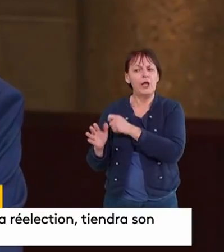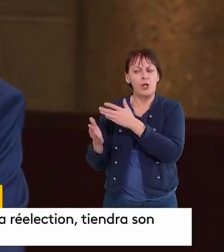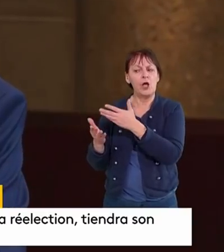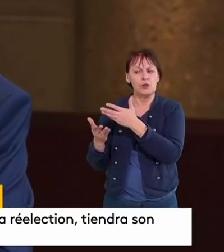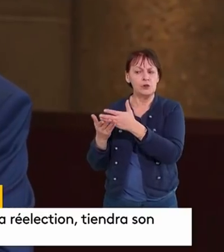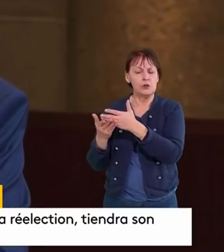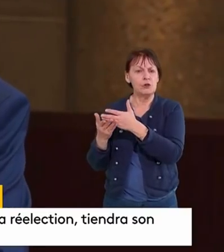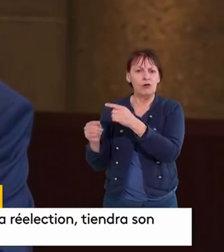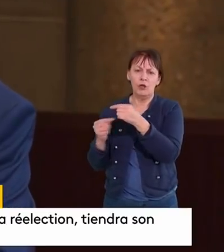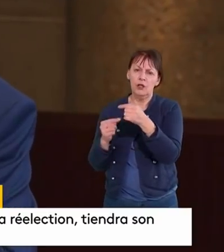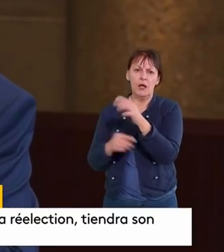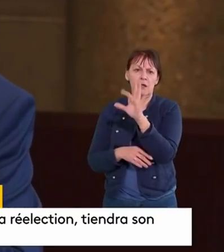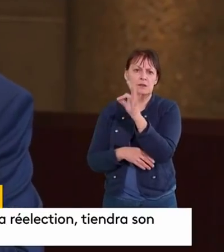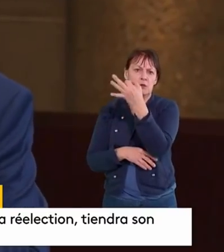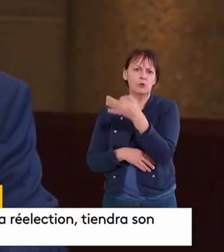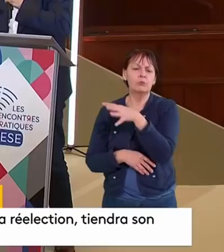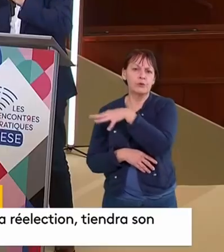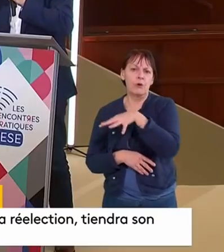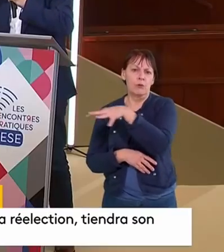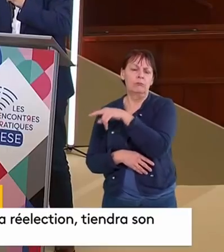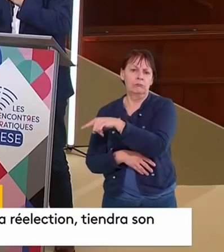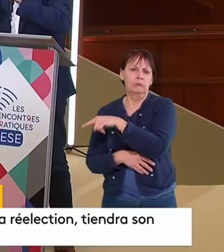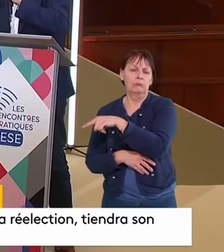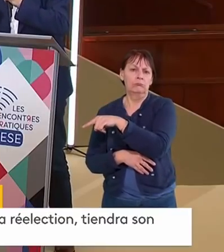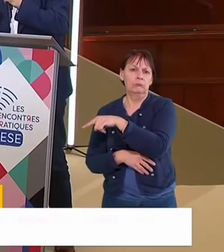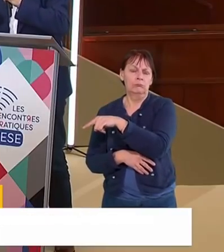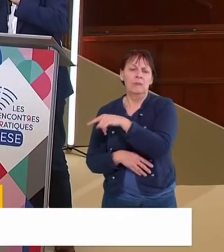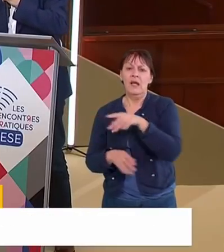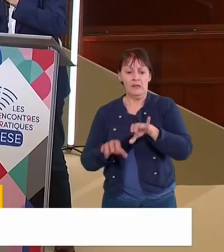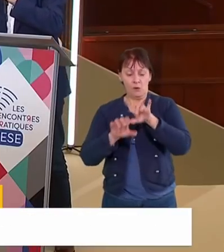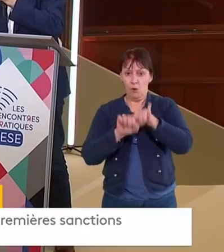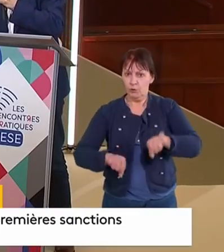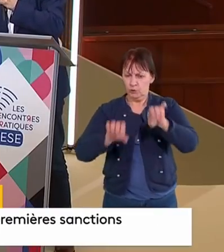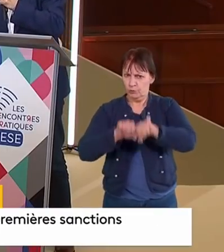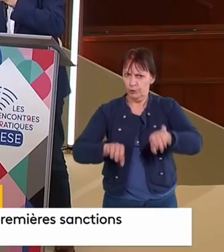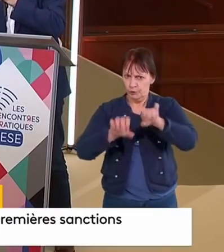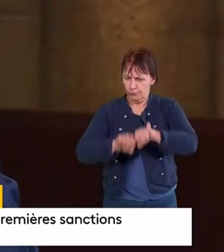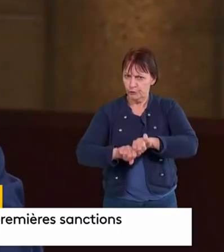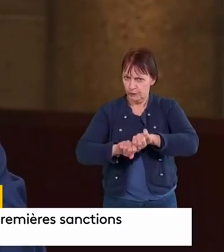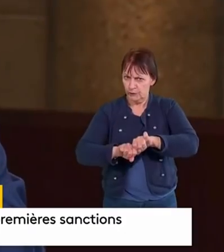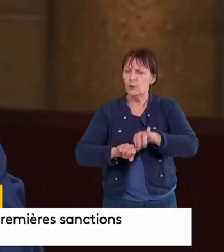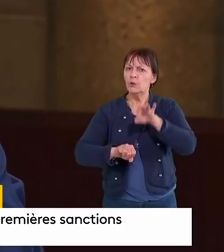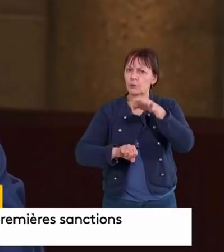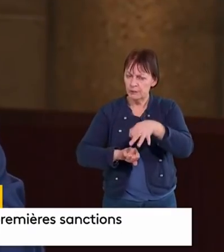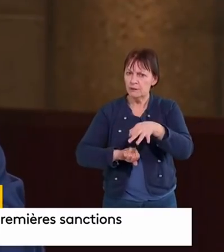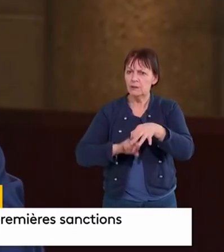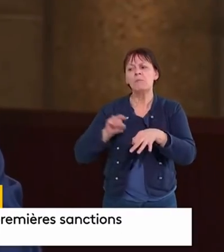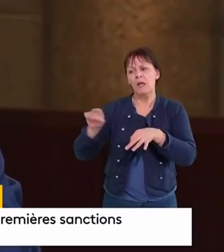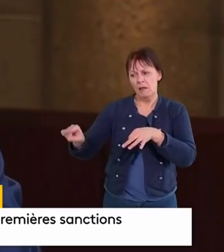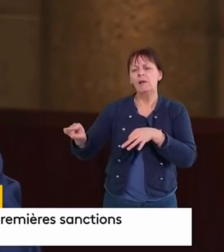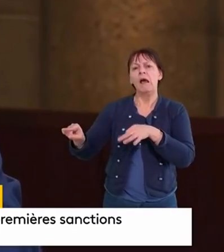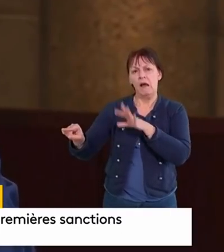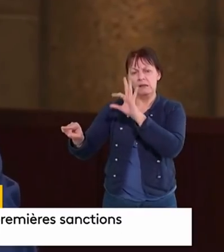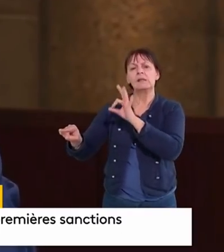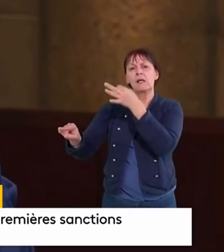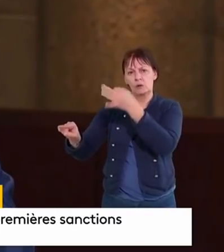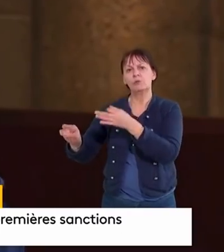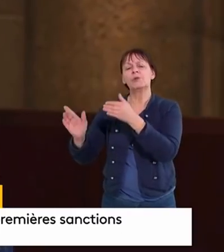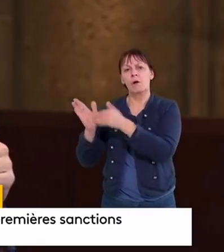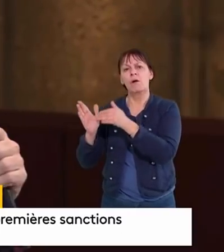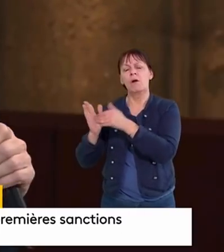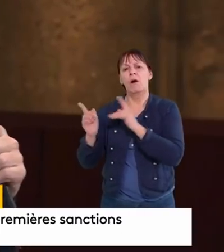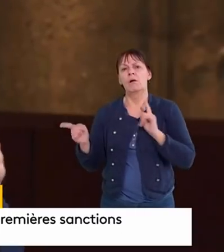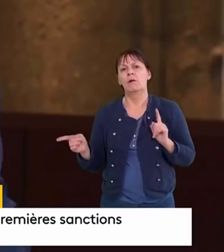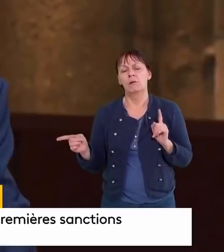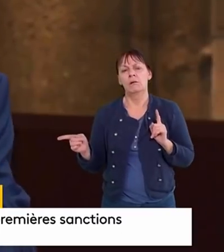C'est-à-dire on va produire beaucoup, mais le nucléaire représentera encore beaucoup dans la consommation d'énergie française.